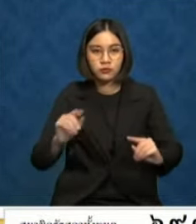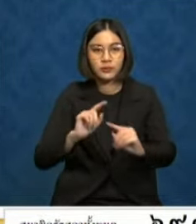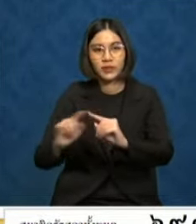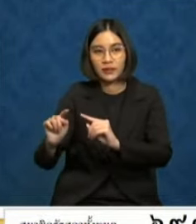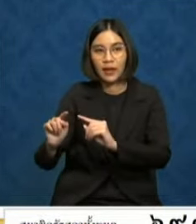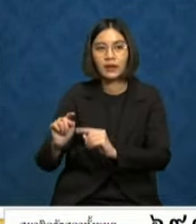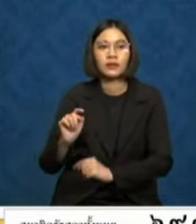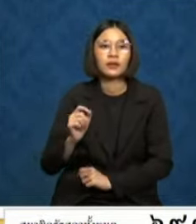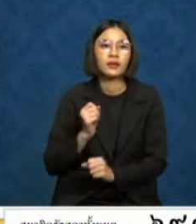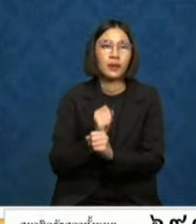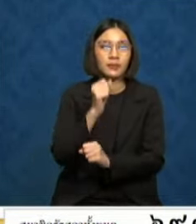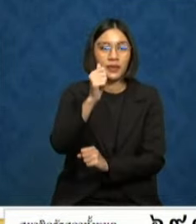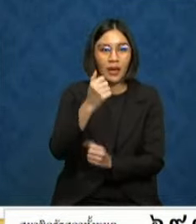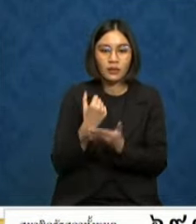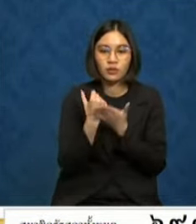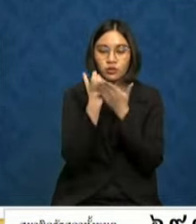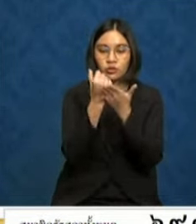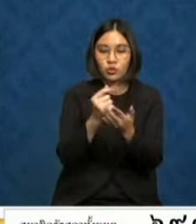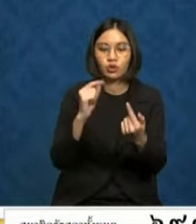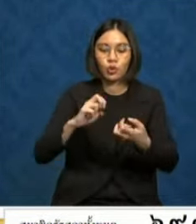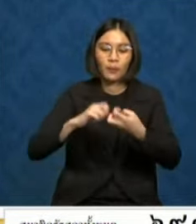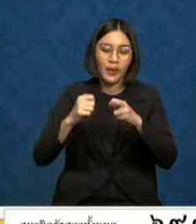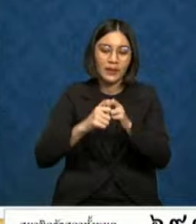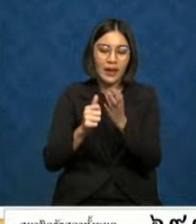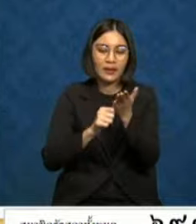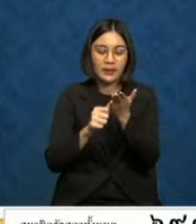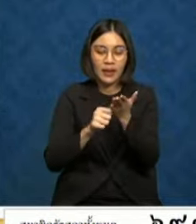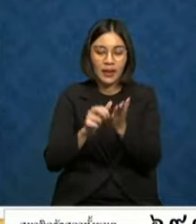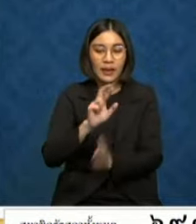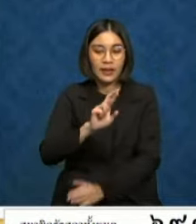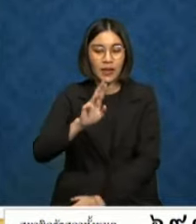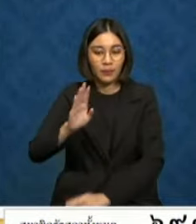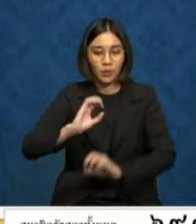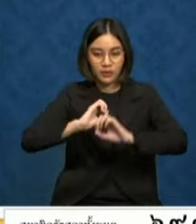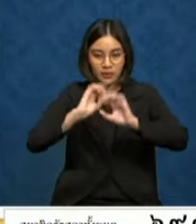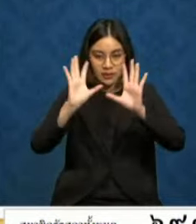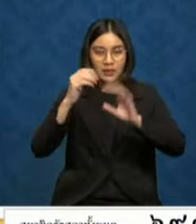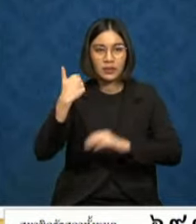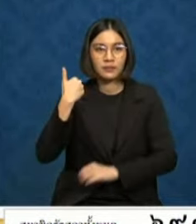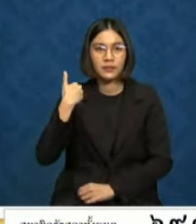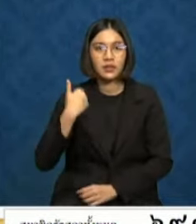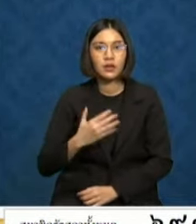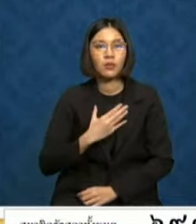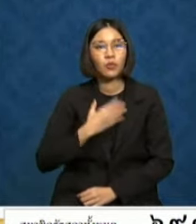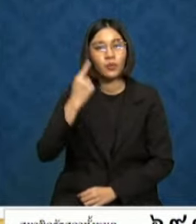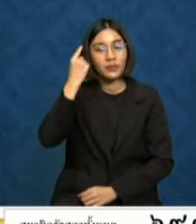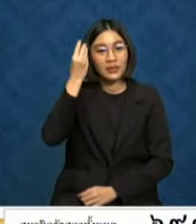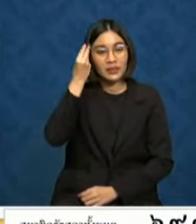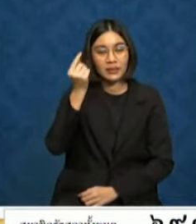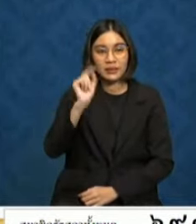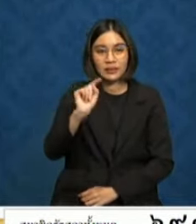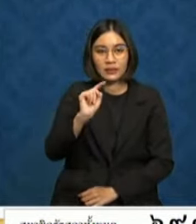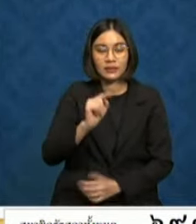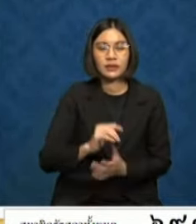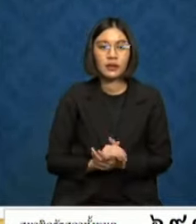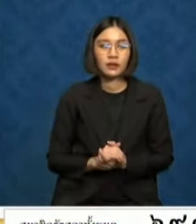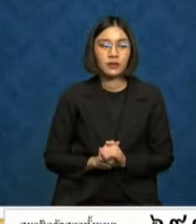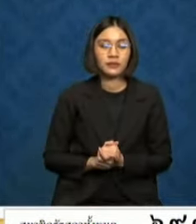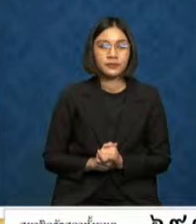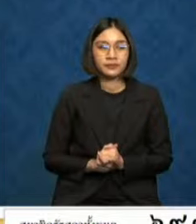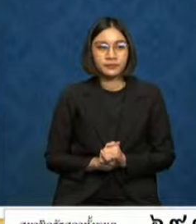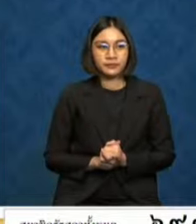หว่างกันนำไปสู่การแก้ไขปัญหาอย่างเป็นระบบและอย่างเป็นรูปธรรมผมมองด้วยว่าใน